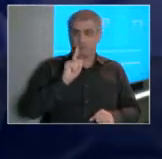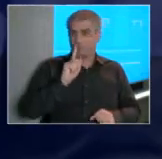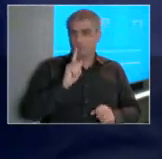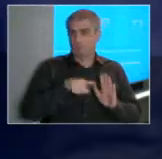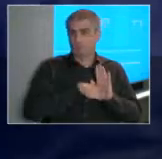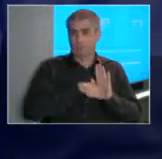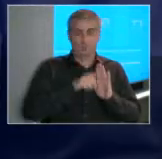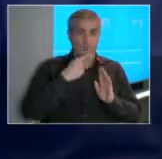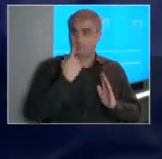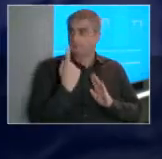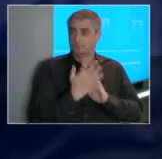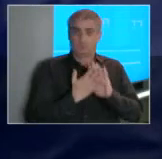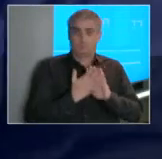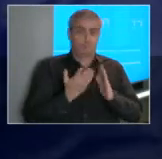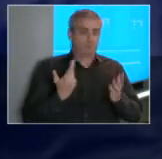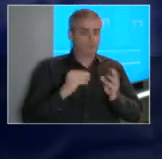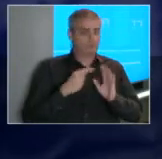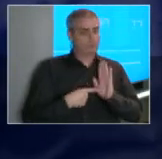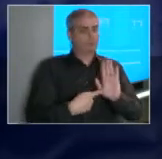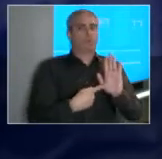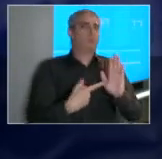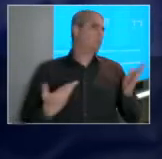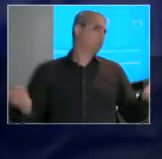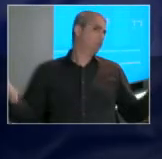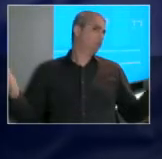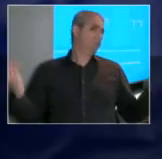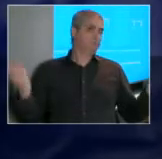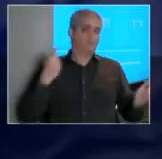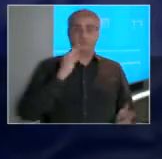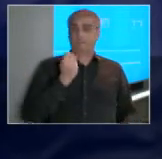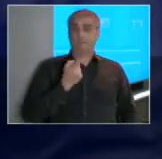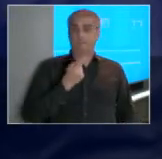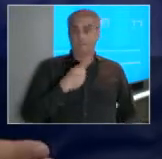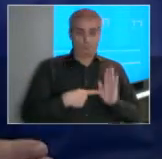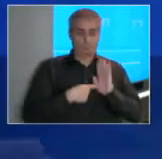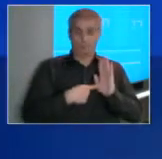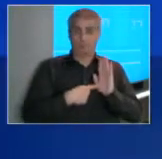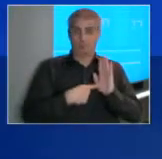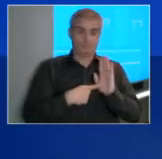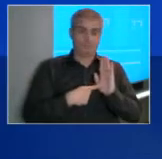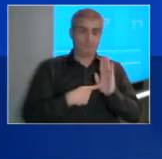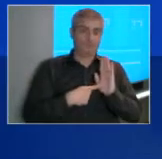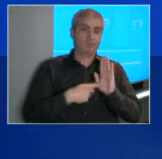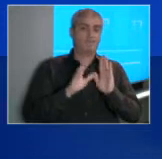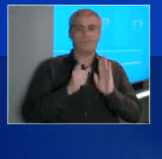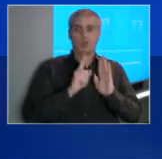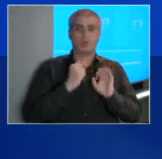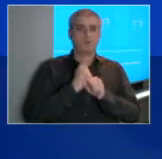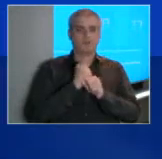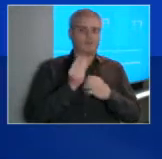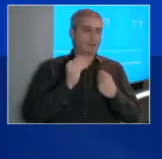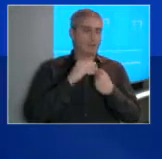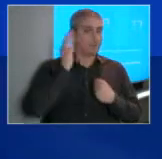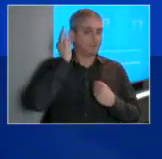בהכרח שלילי, כי היא אמרה את זה בעצמה. היא משמשת בסוף מודל, ואם כמודל היא אפילו לא תגרום